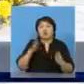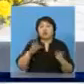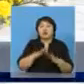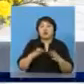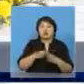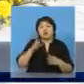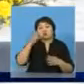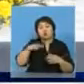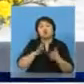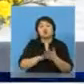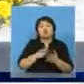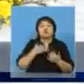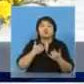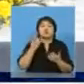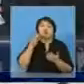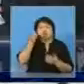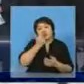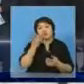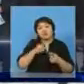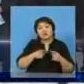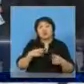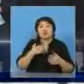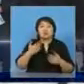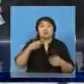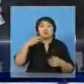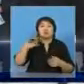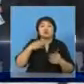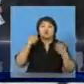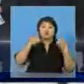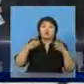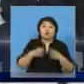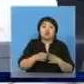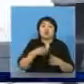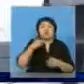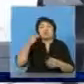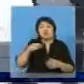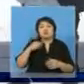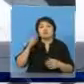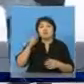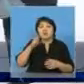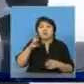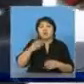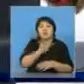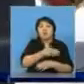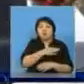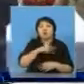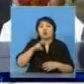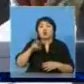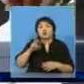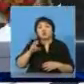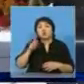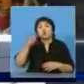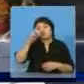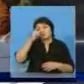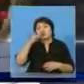филармония халықтың қошеметіне бөленіп, алғысын алып келеді. Ел ішінде ғана емес, шығармашылық ұжым Франция, Бельгия, Польша, Люксембург,